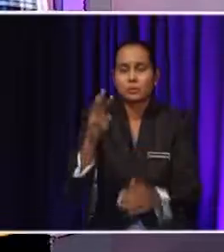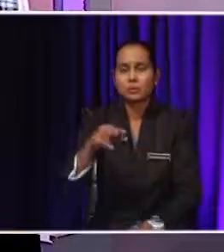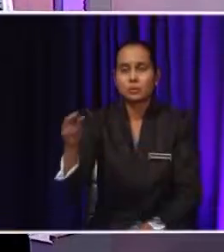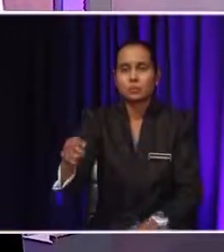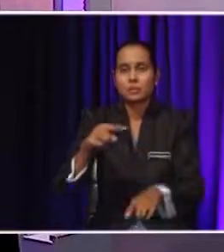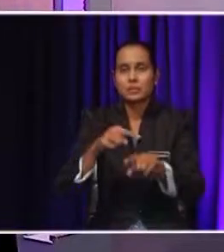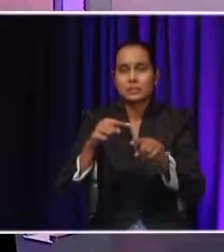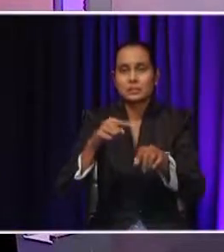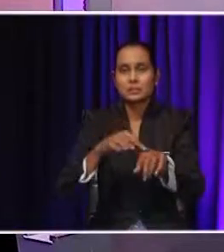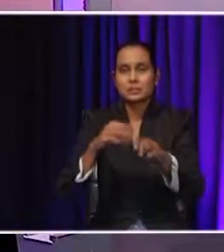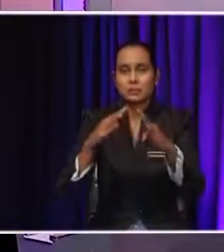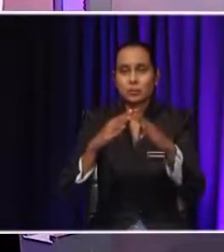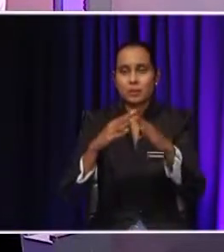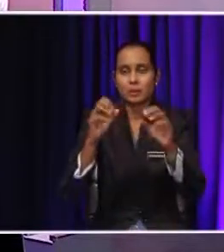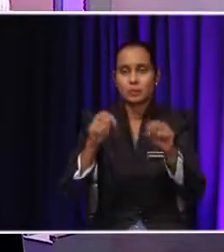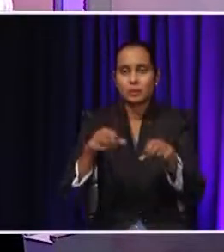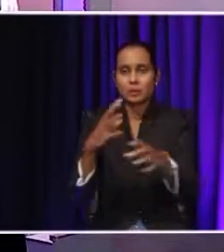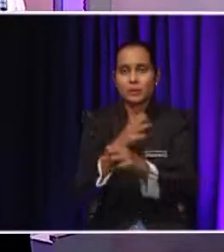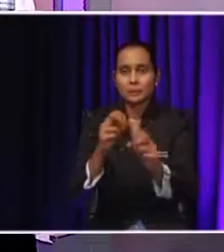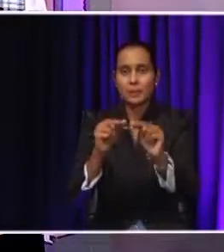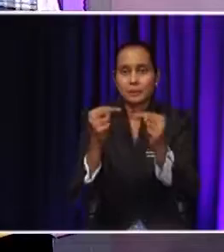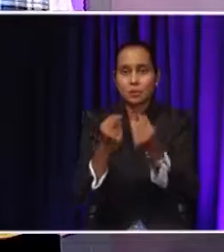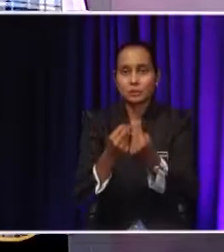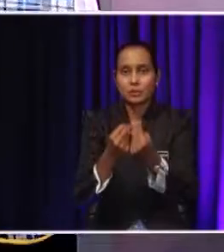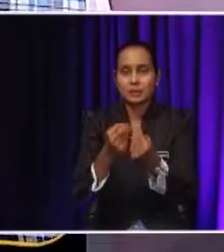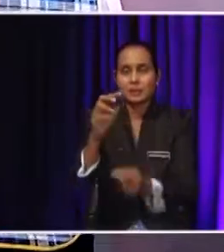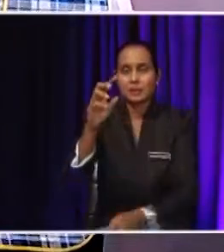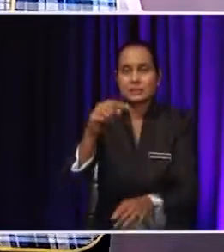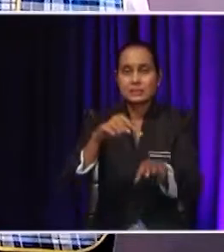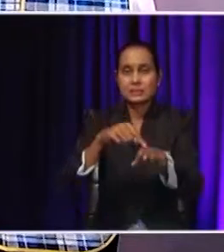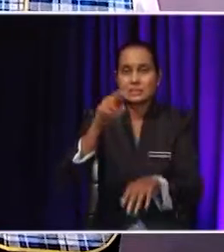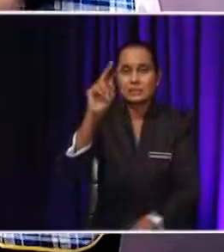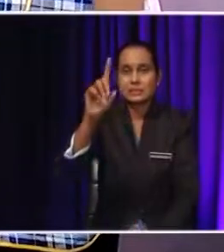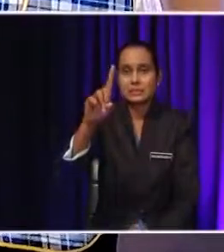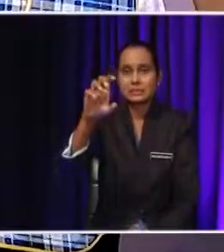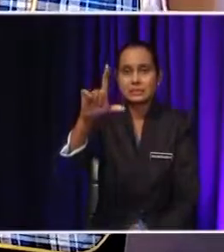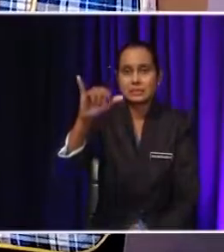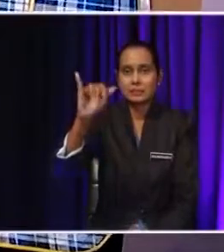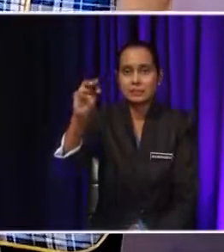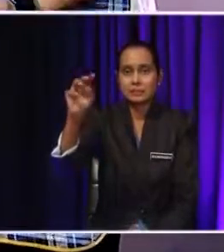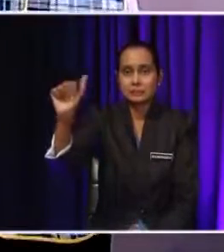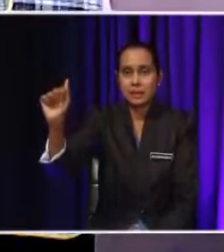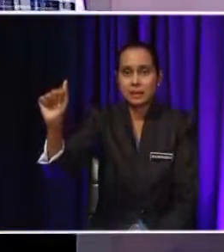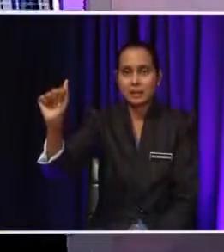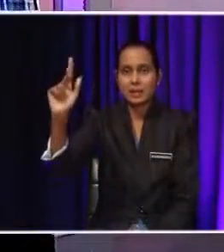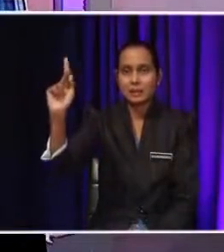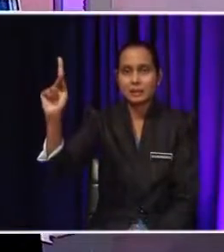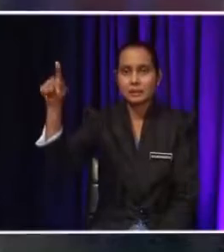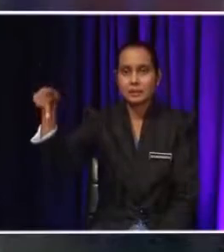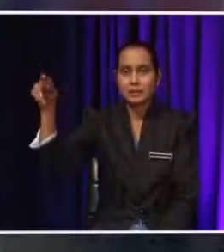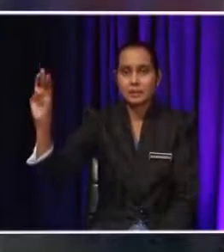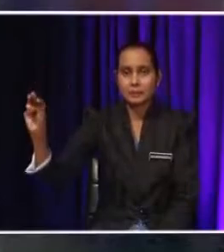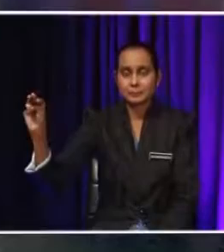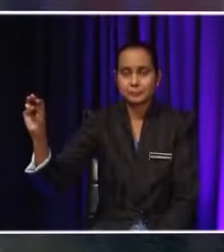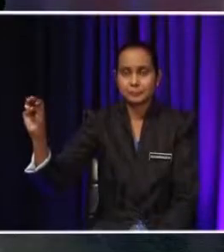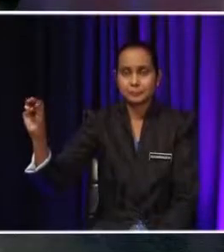mendapatkan rujukan dan nota melalui iklan entar delima KPM seperti yang tutorial sekarang